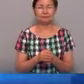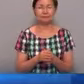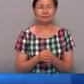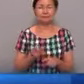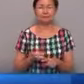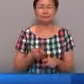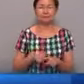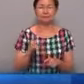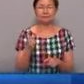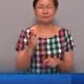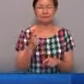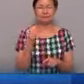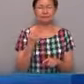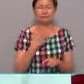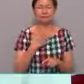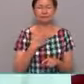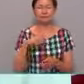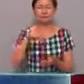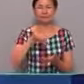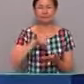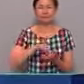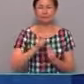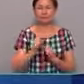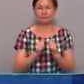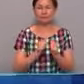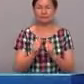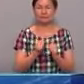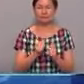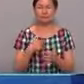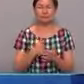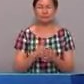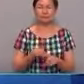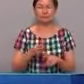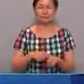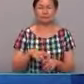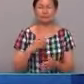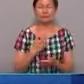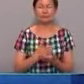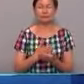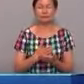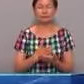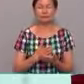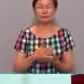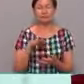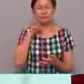Это мой первый раз в участии в конкурсах, но до этого я имела опыт